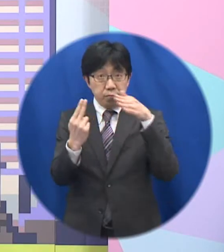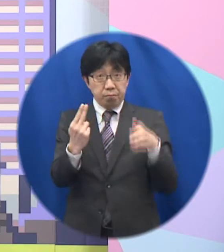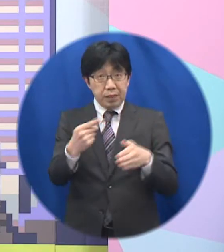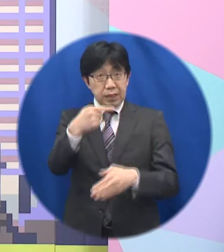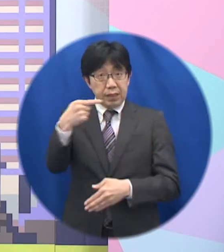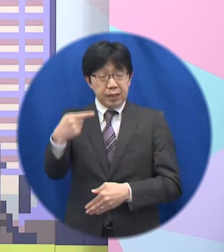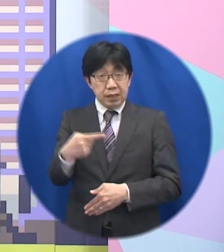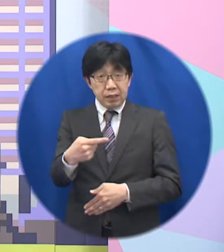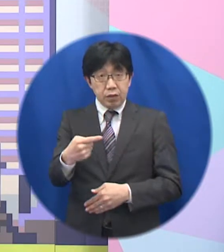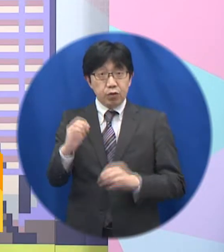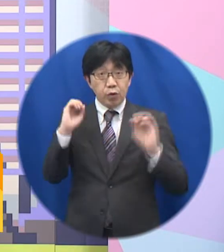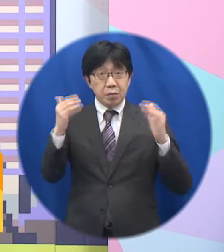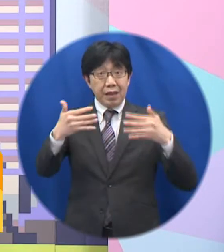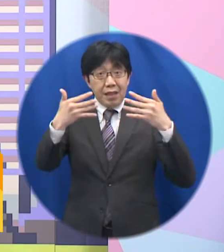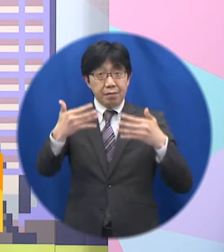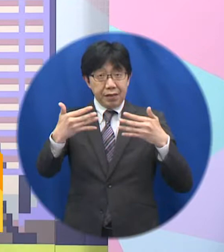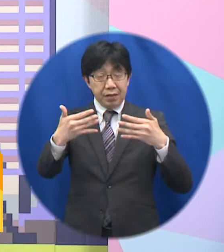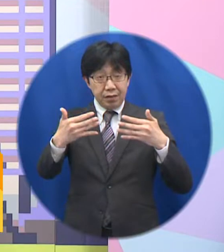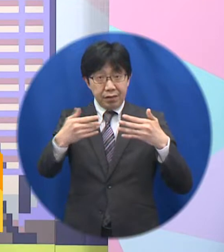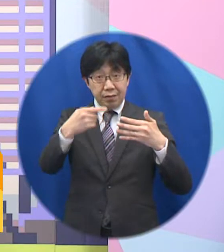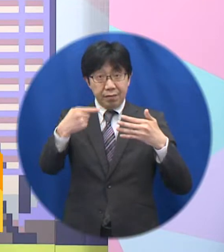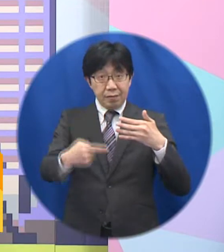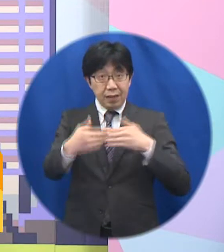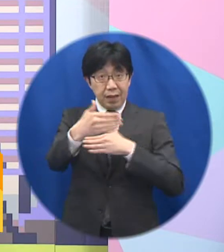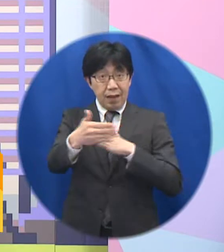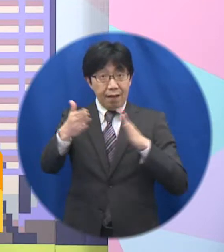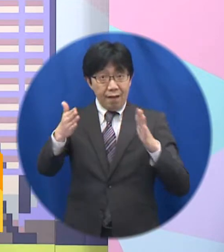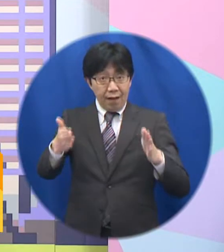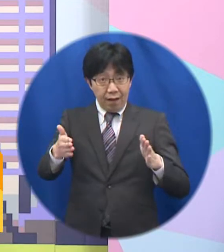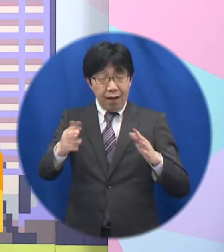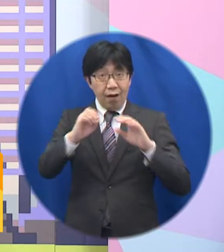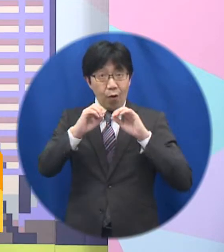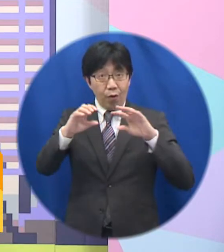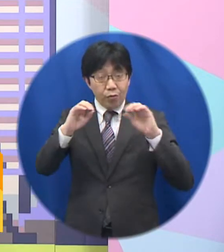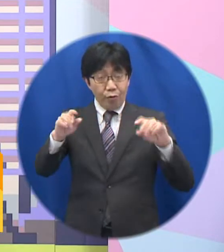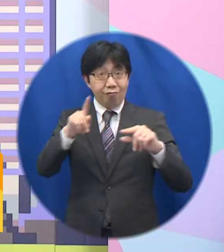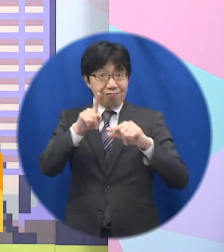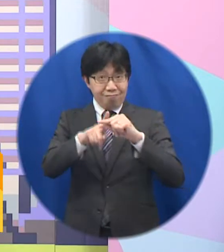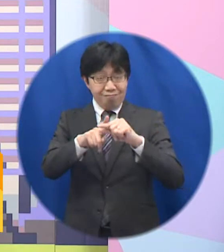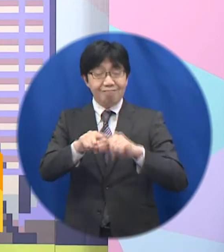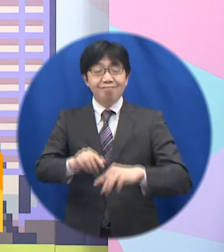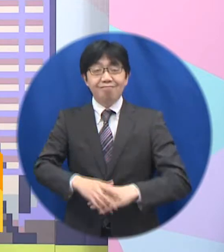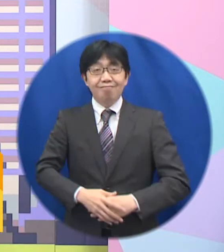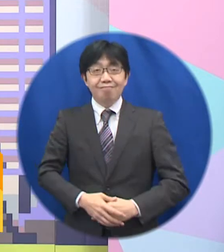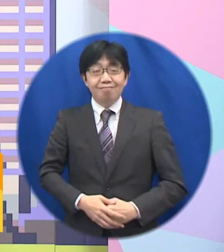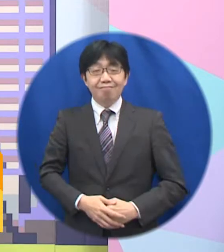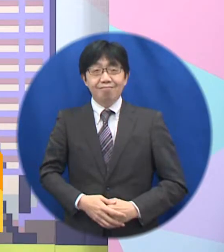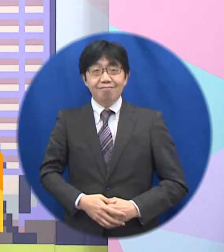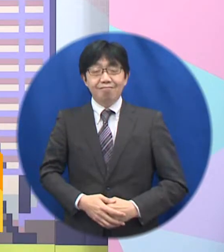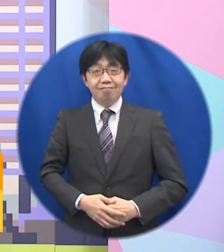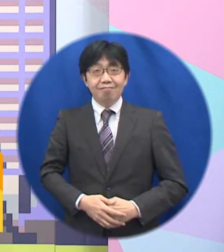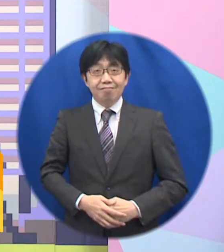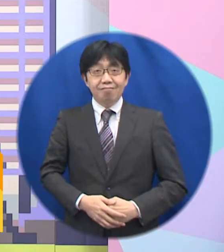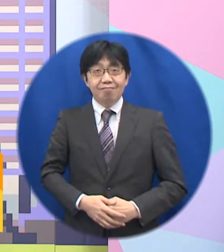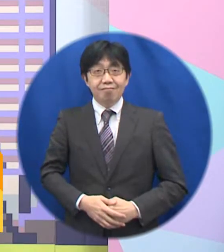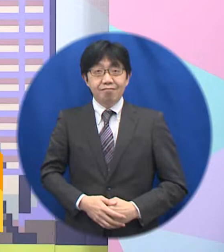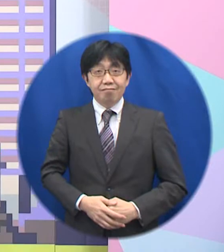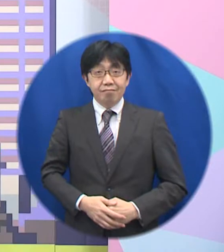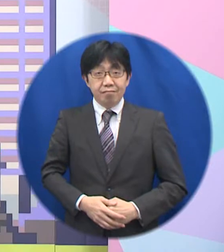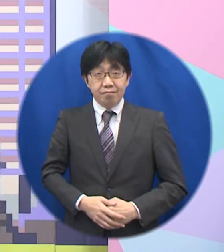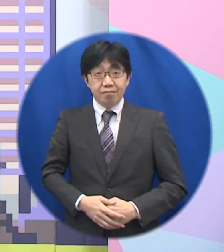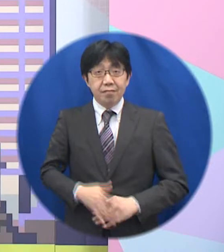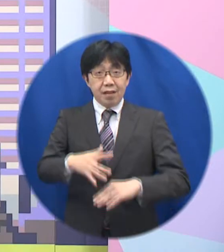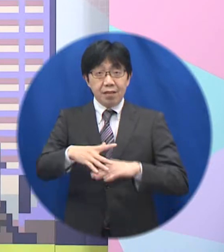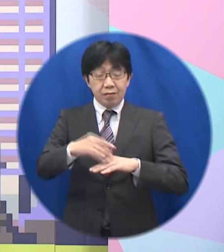の豊島テレビエコミューゼタウンスタジオから生放送でお送りいたします。ま